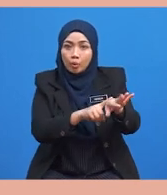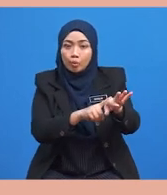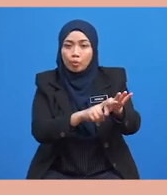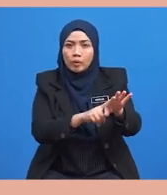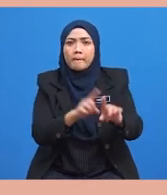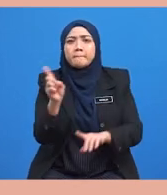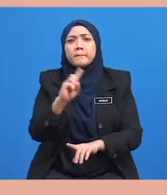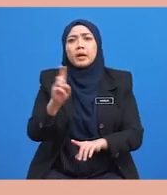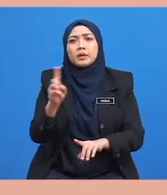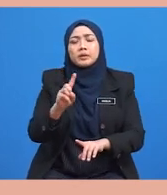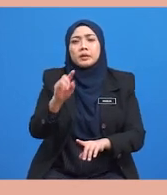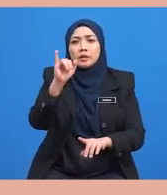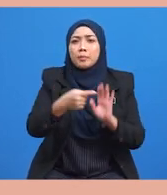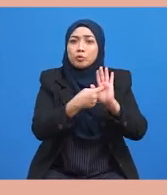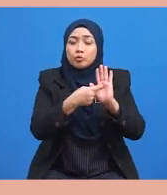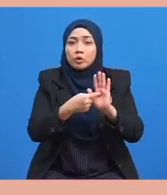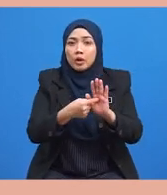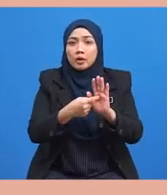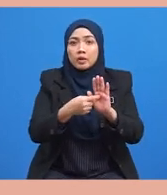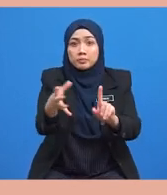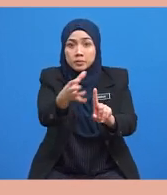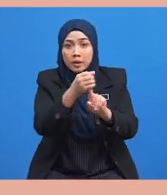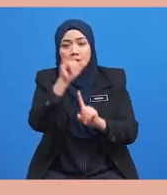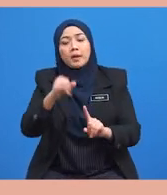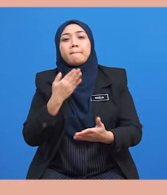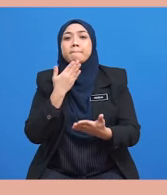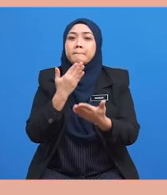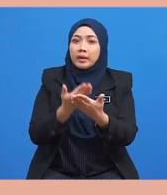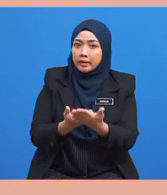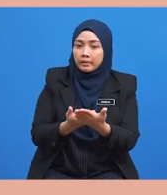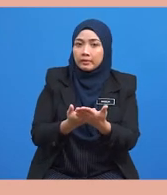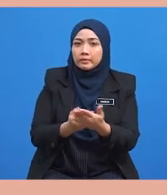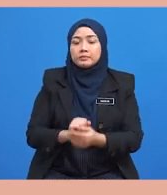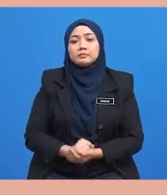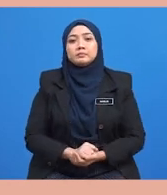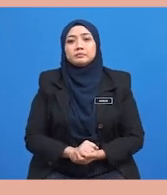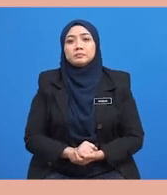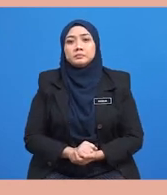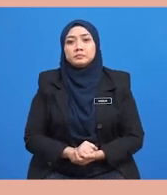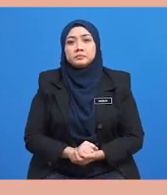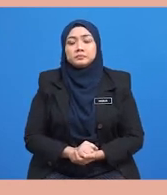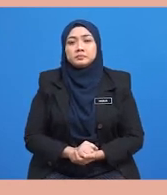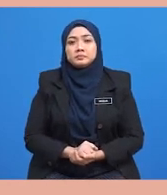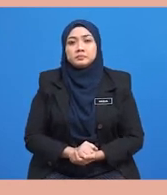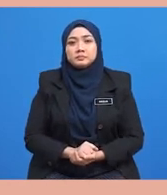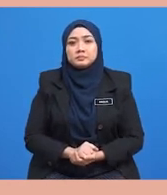menunjukkan pencapaian yang lebih baik? Nyatakan justifikasi murid-murid semua.